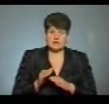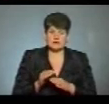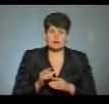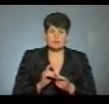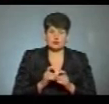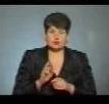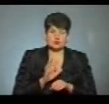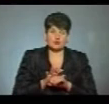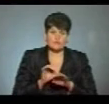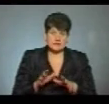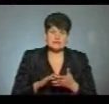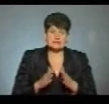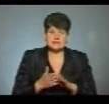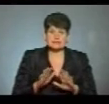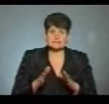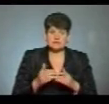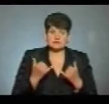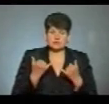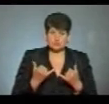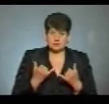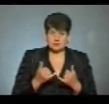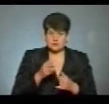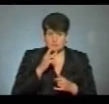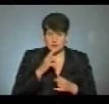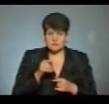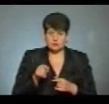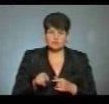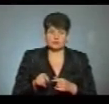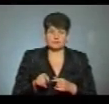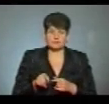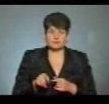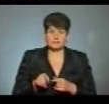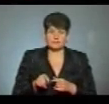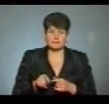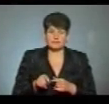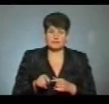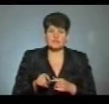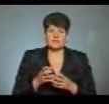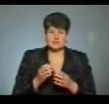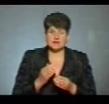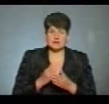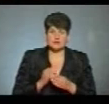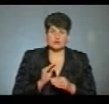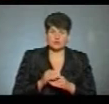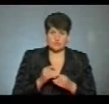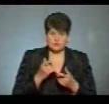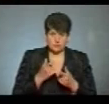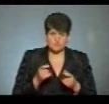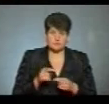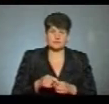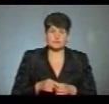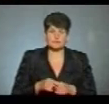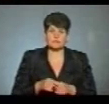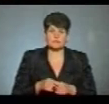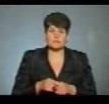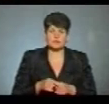Ну, перш за все, та ситуація, яка сталася сьогодні в окремих... Щодо заробітних плат, тому що про воєнний госпіталь в нас є ще одна додаткова інформація. Я думаю, що вона підсилить десь відповідь